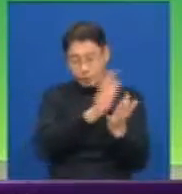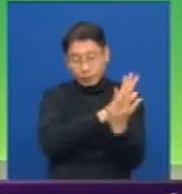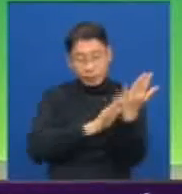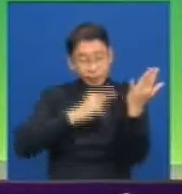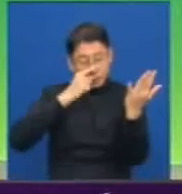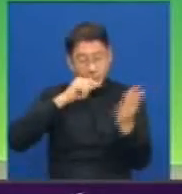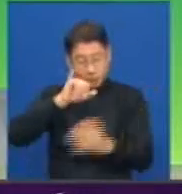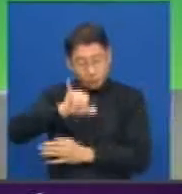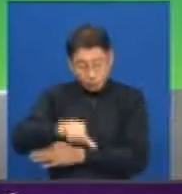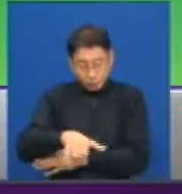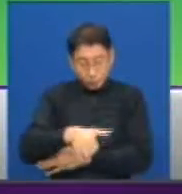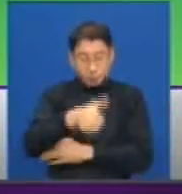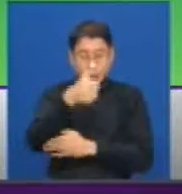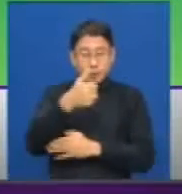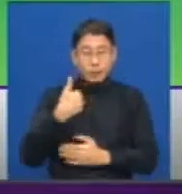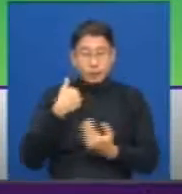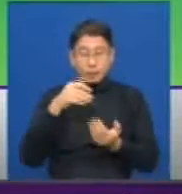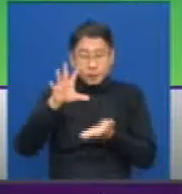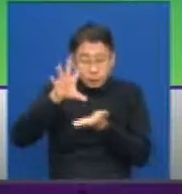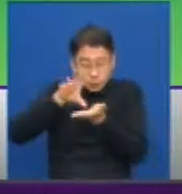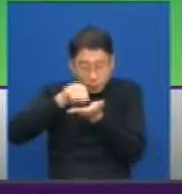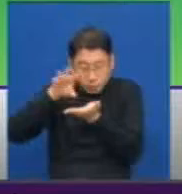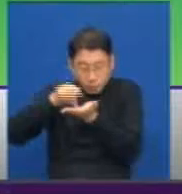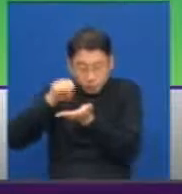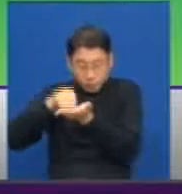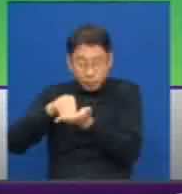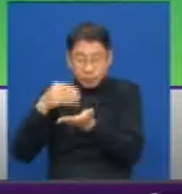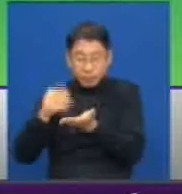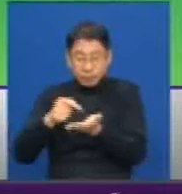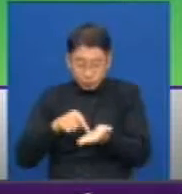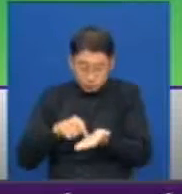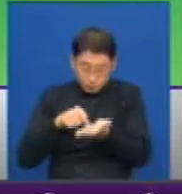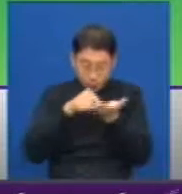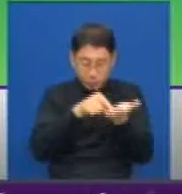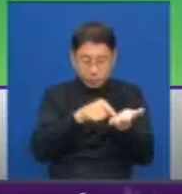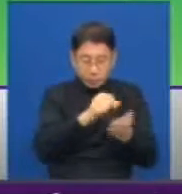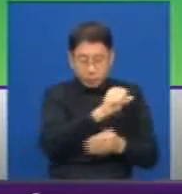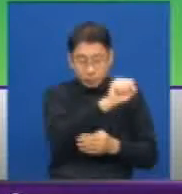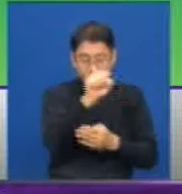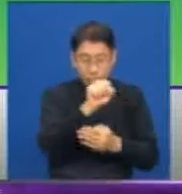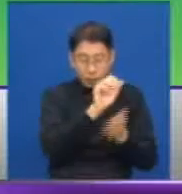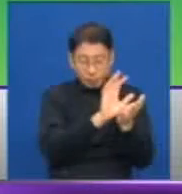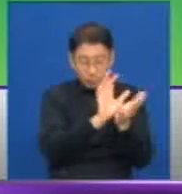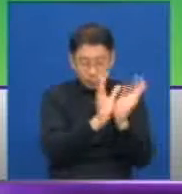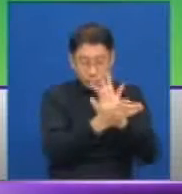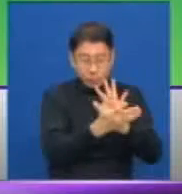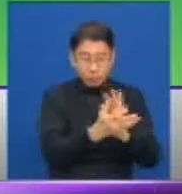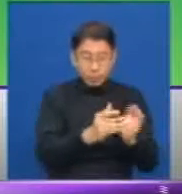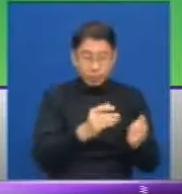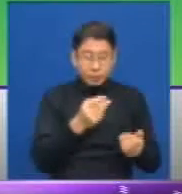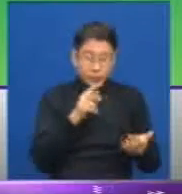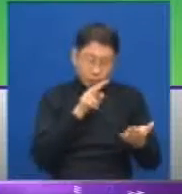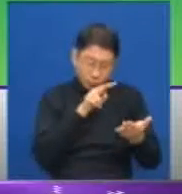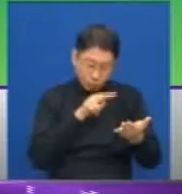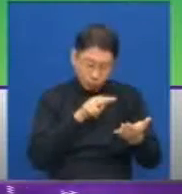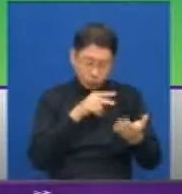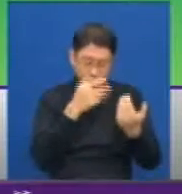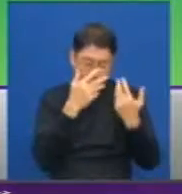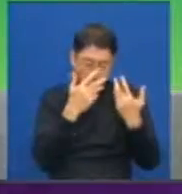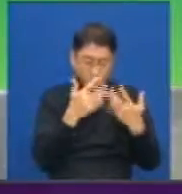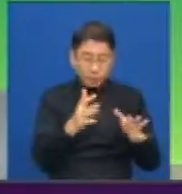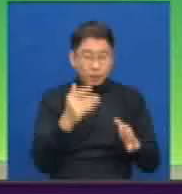ขึ้นนะครับเพื่อที่จะนำข้อมูลเหล่านี้ไปให้แก่สภาปฏิรูปเป็นตุ๊กตาครับท่